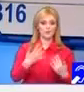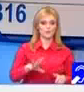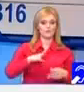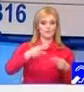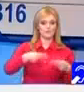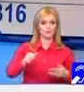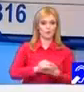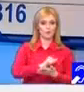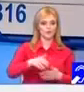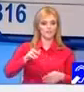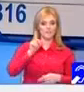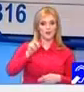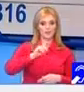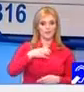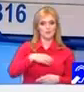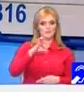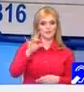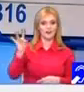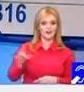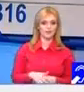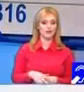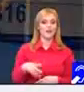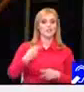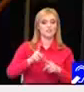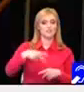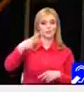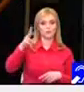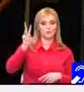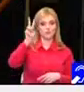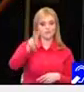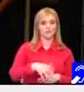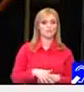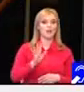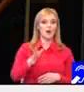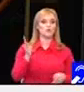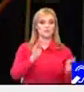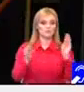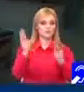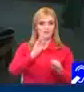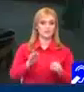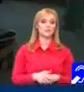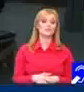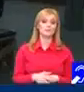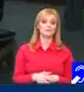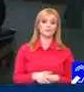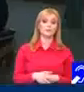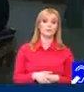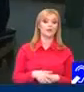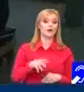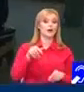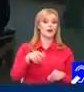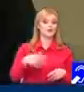fost semnată de primarul interimar Silvia Radu. Dintre cele 20 de troleibuze, 5 vor fi dotate și cu sistem de propulsare